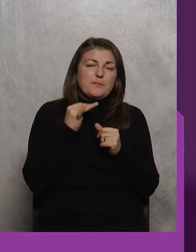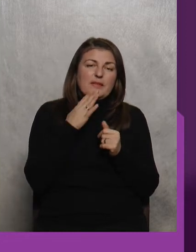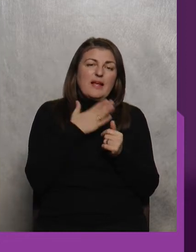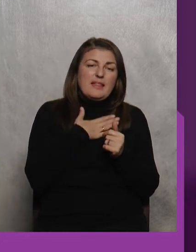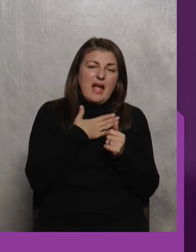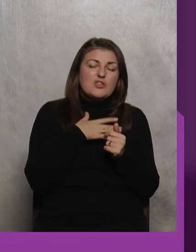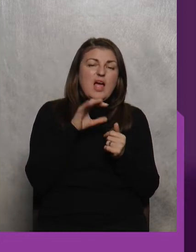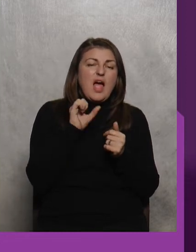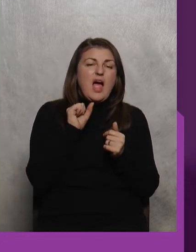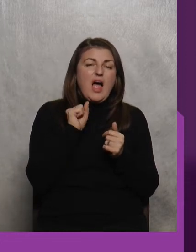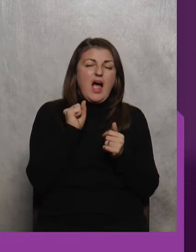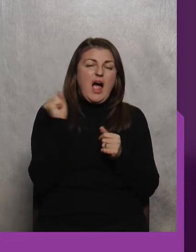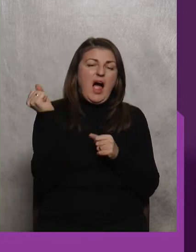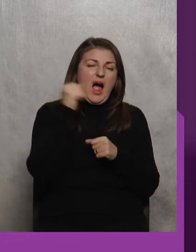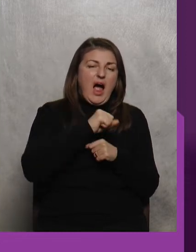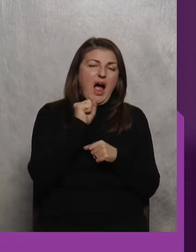наші армрестлери